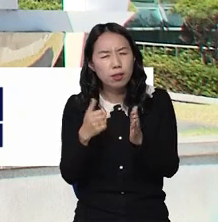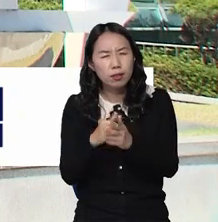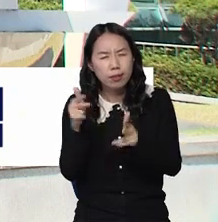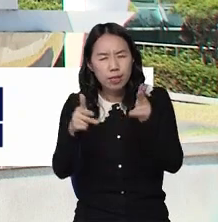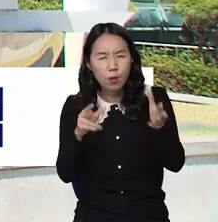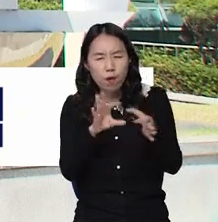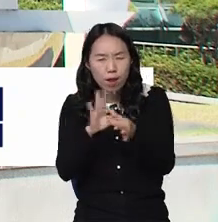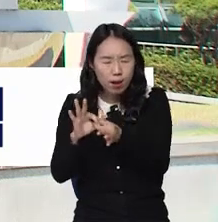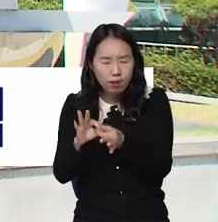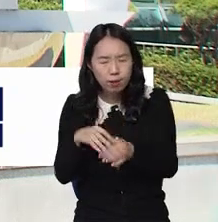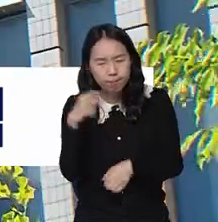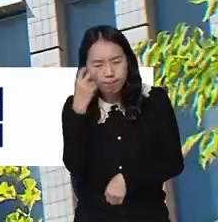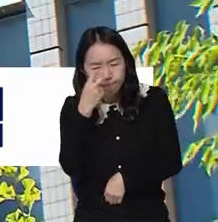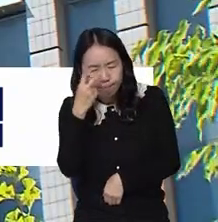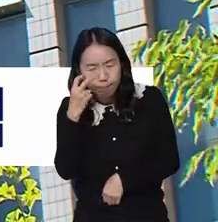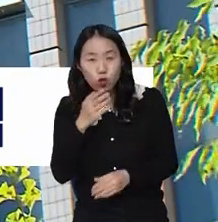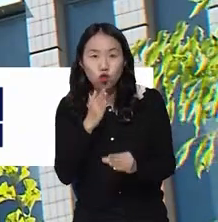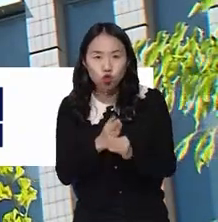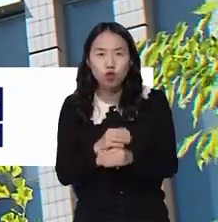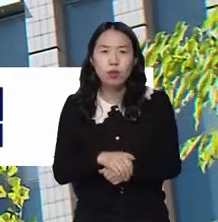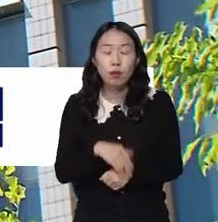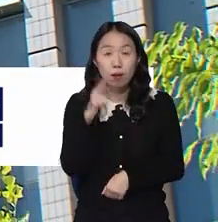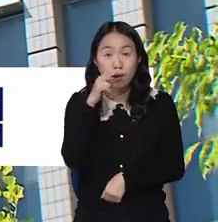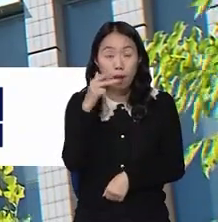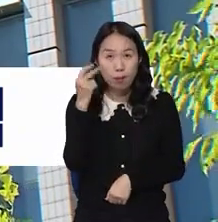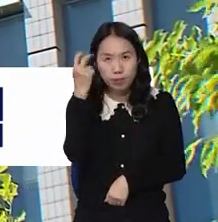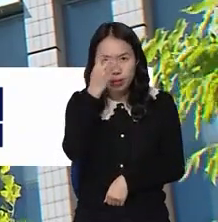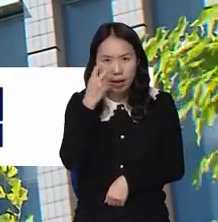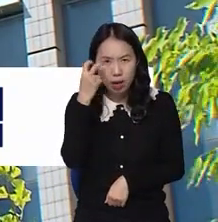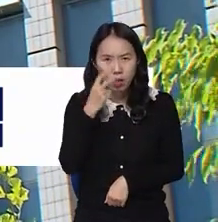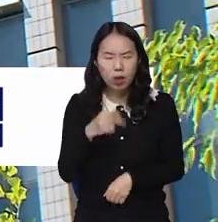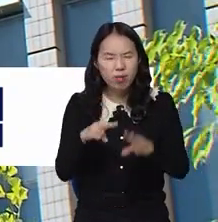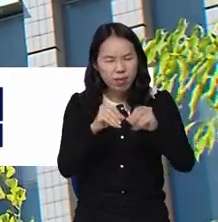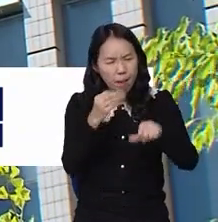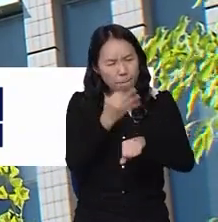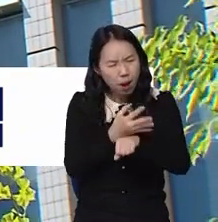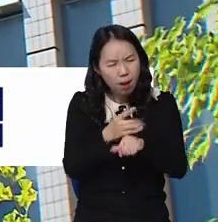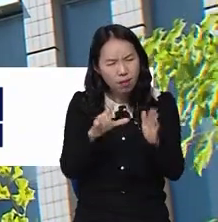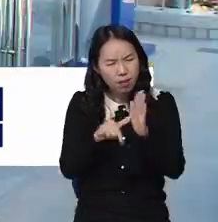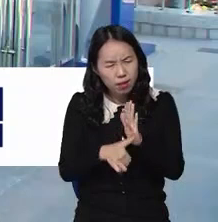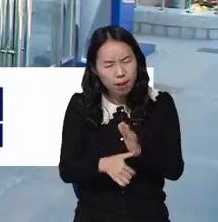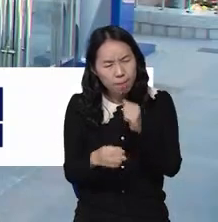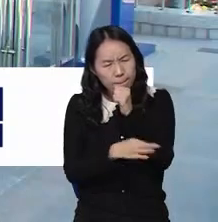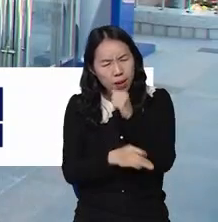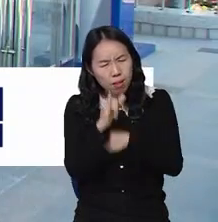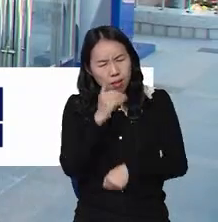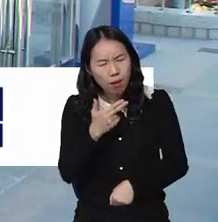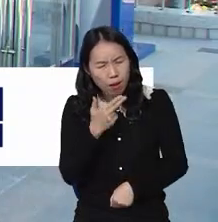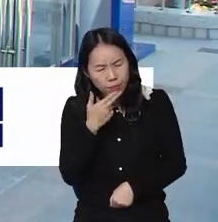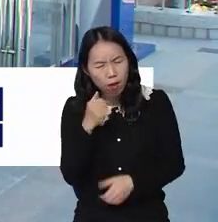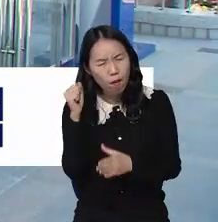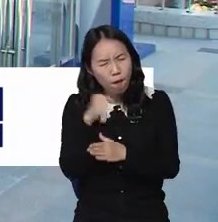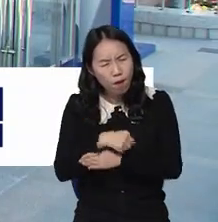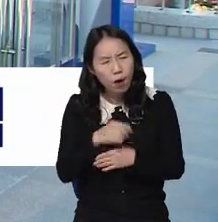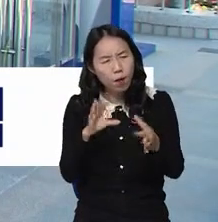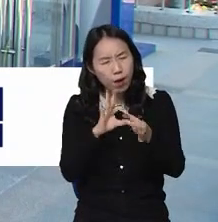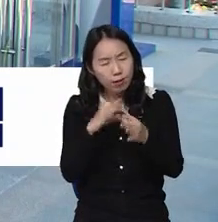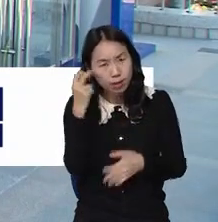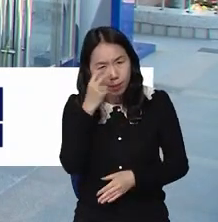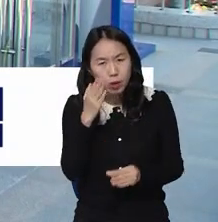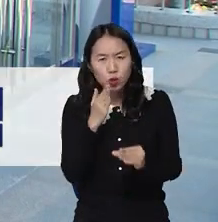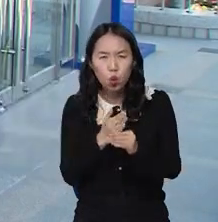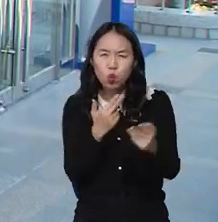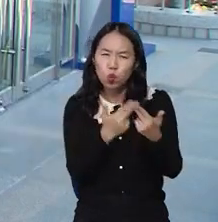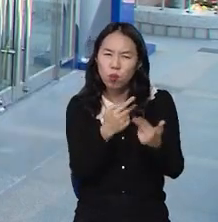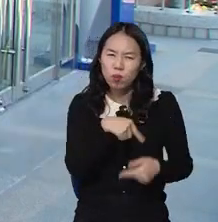확보하고 분석작업을 벌이고 있습니다. 검찰은 토지 매입 과정에서 뇌물이 오고 간 의혹과 인허가 과정을 살펴보고 있는데